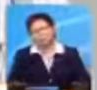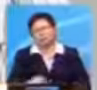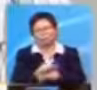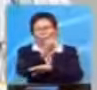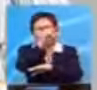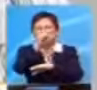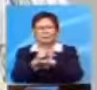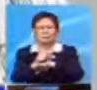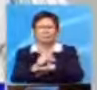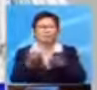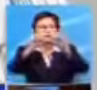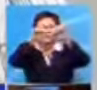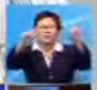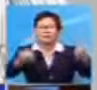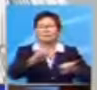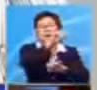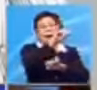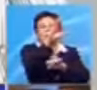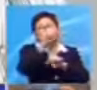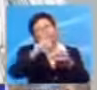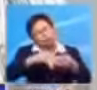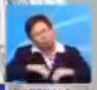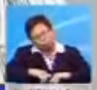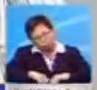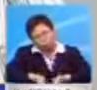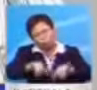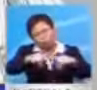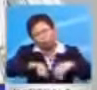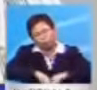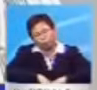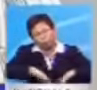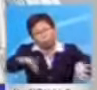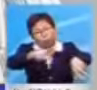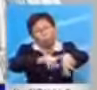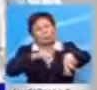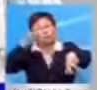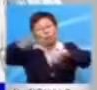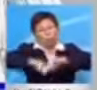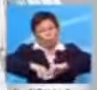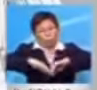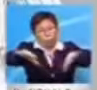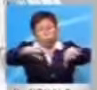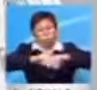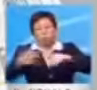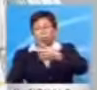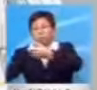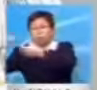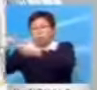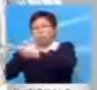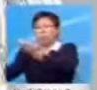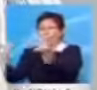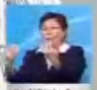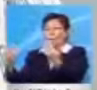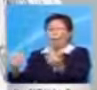IBS sistem IBS akan terus berkembang pada masa hadapan dengan penyertaan lebih banyak permintaannya IBS juga